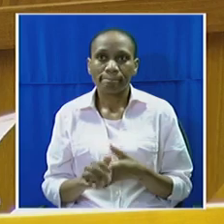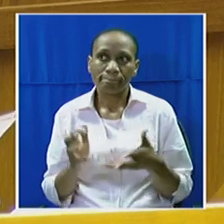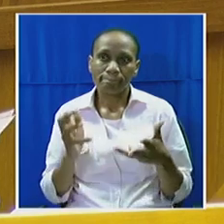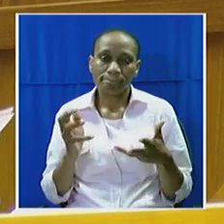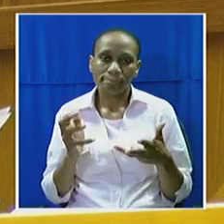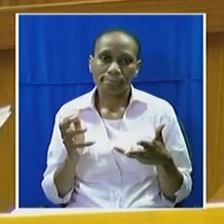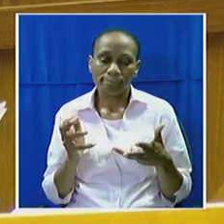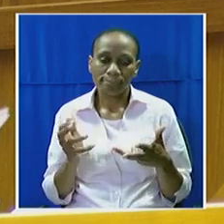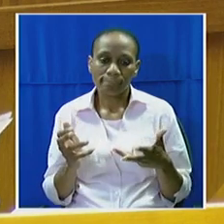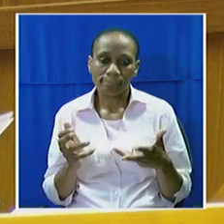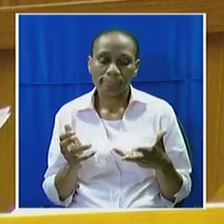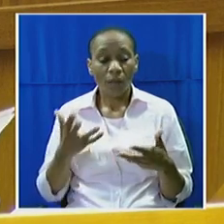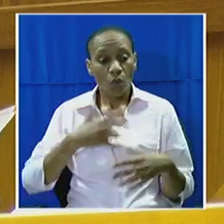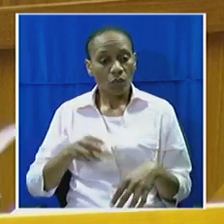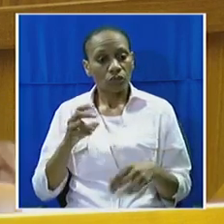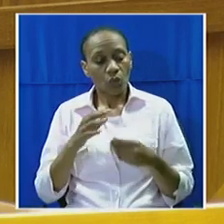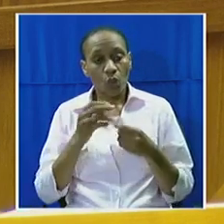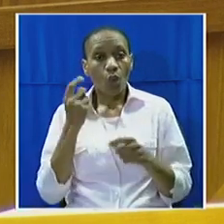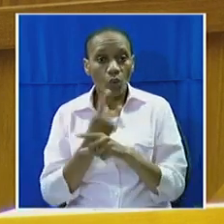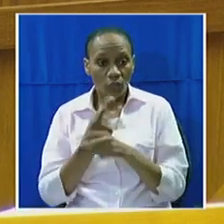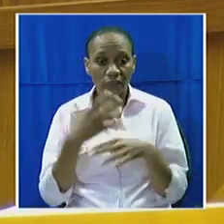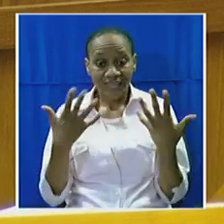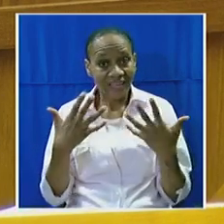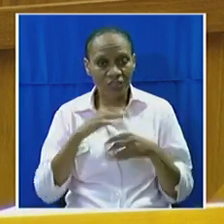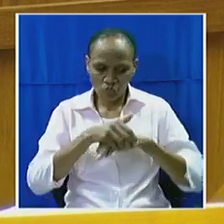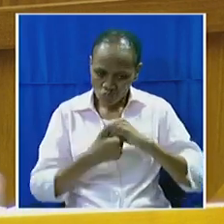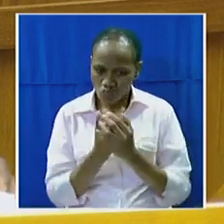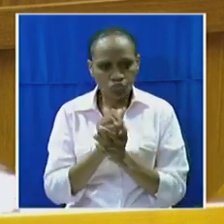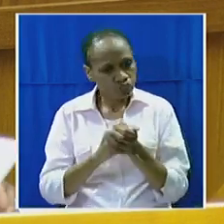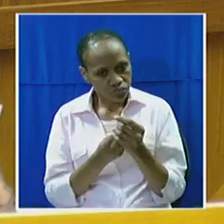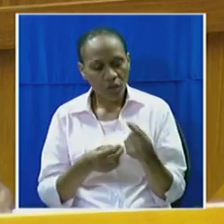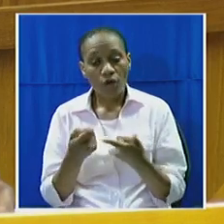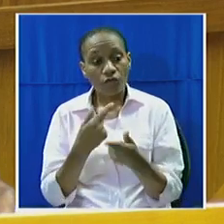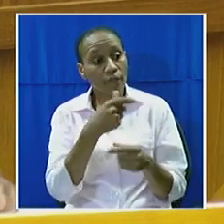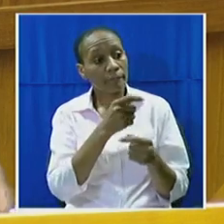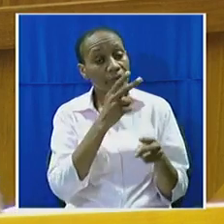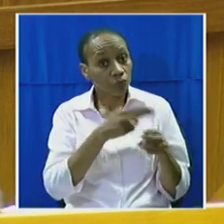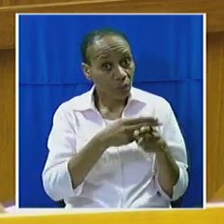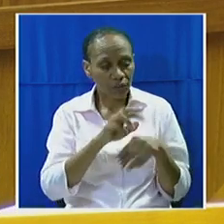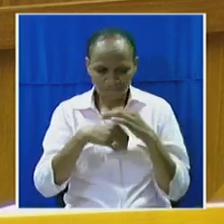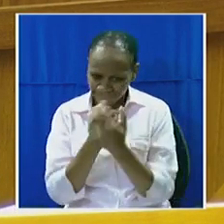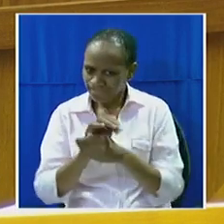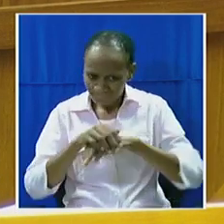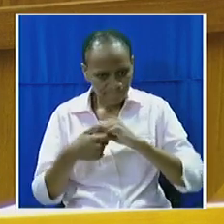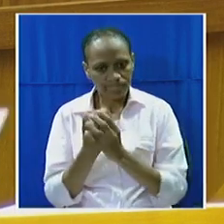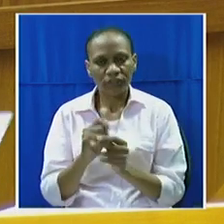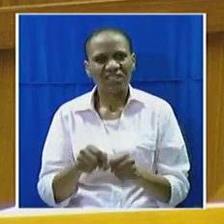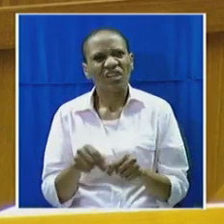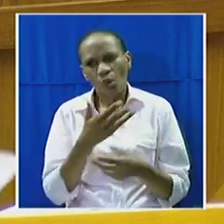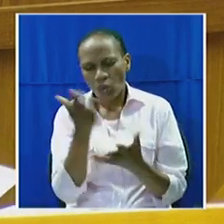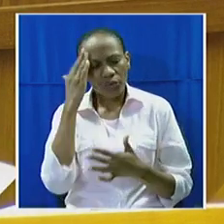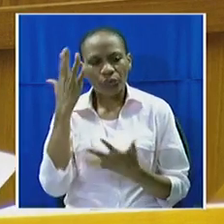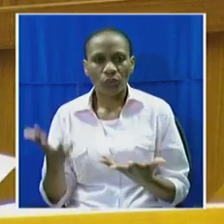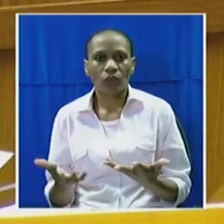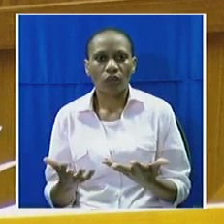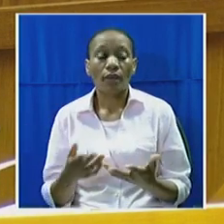kuphela uma siphuma endlini yangasese, kodwa kube isiqhwele sijwayelekile leso. Zoncipha kakhulu izifo ezithathelanayo